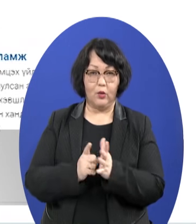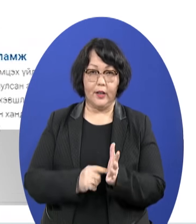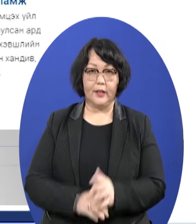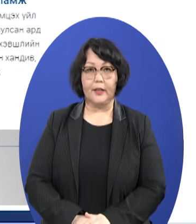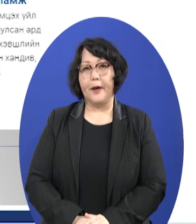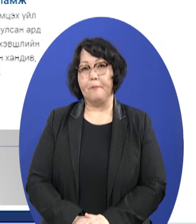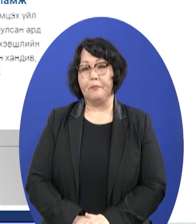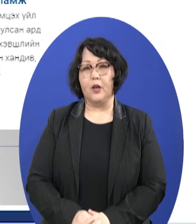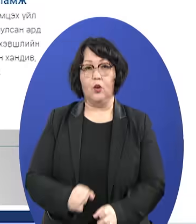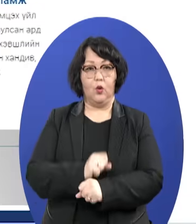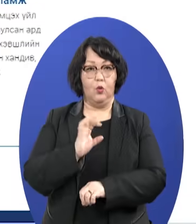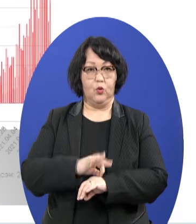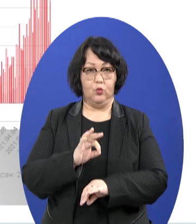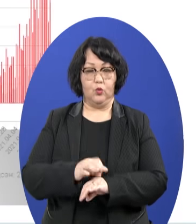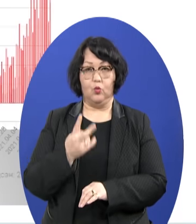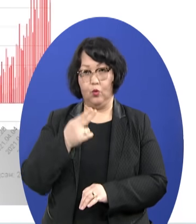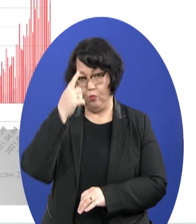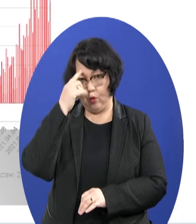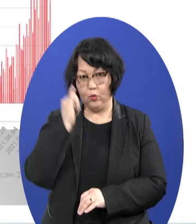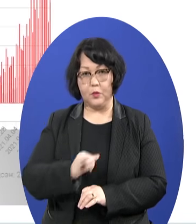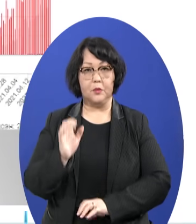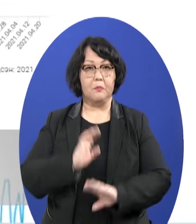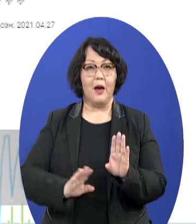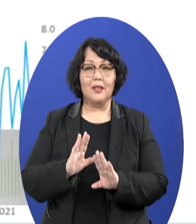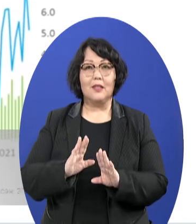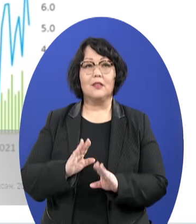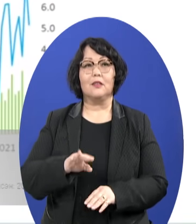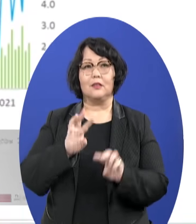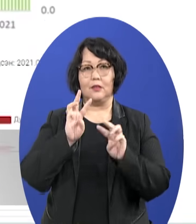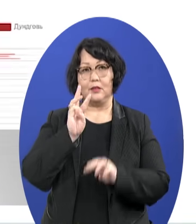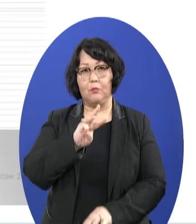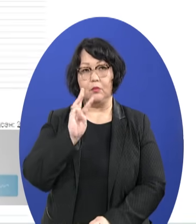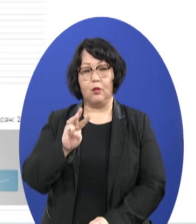Хуралдааны үеэр COVID-19 үеийн Монгол улсын нөхцөл байдал